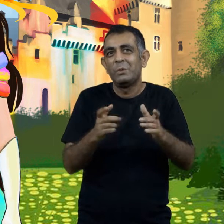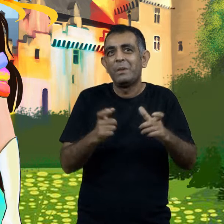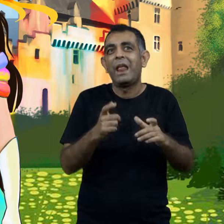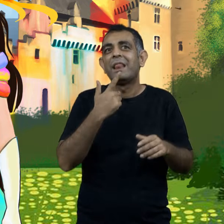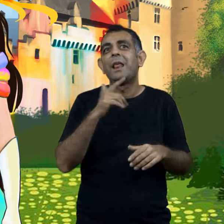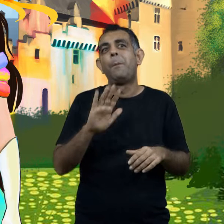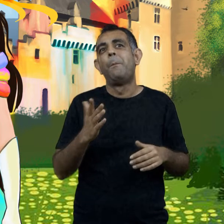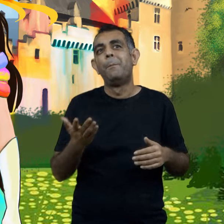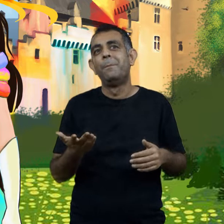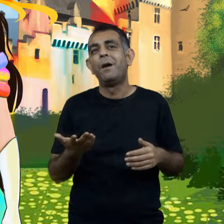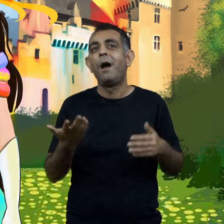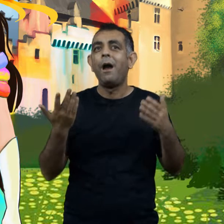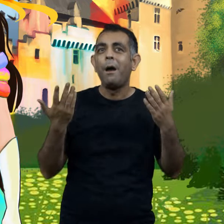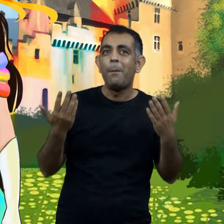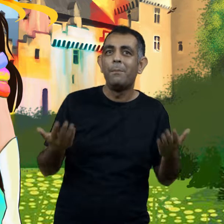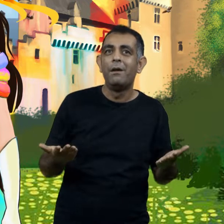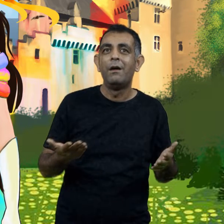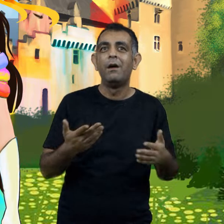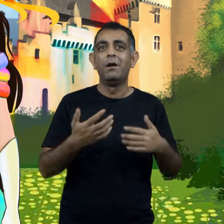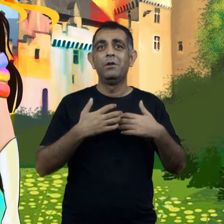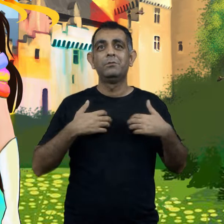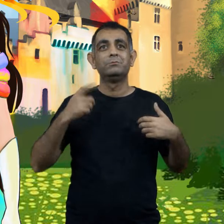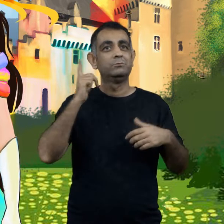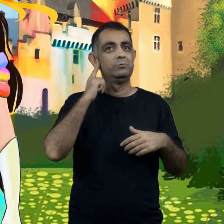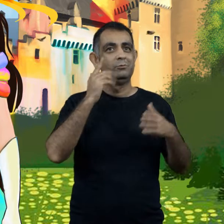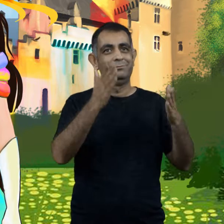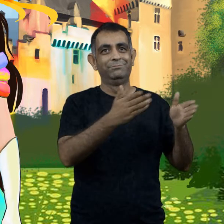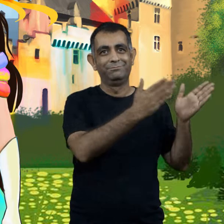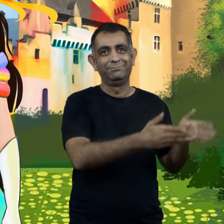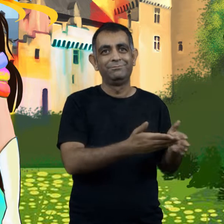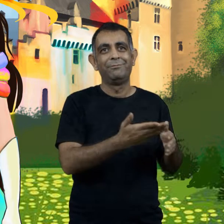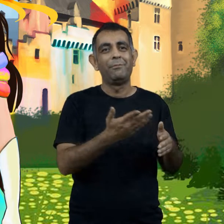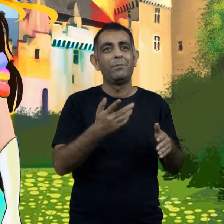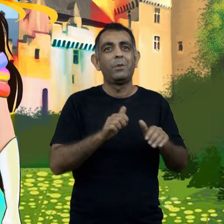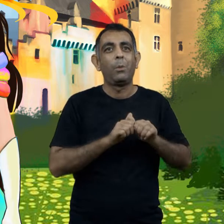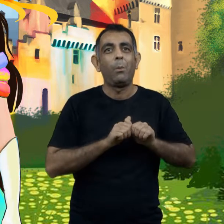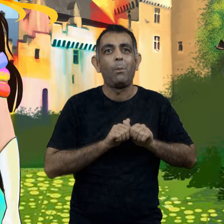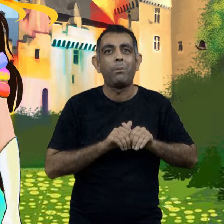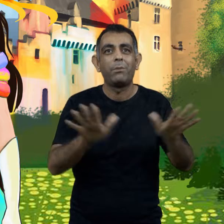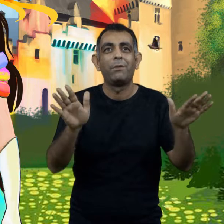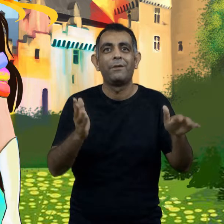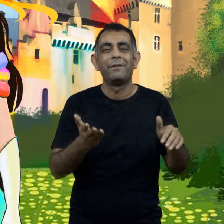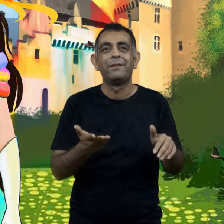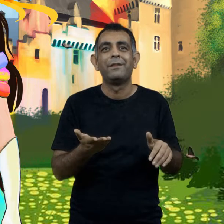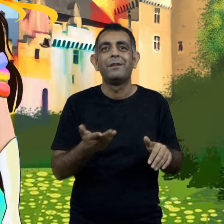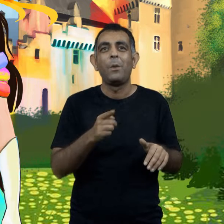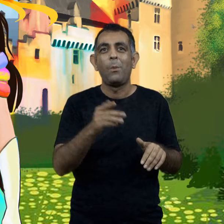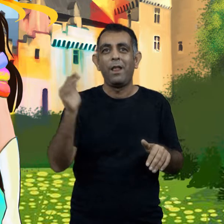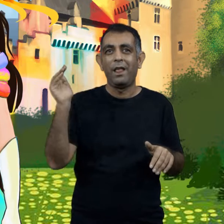Amasya için küçük bir yer diyemem. Ama kahramanlıklarınız dilden dile yayılmış